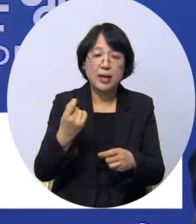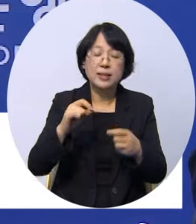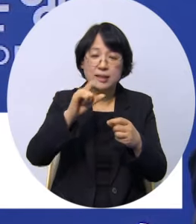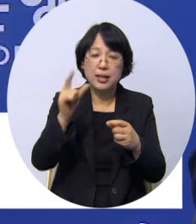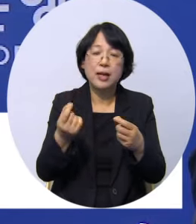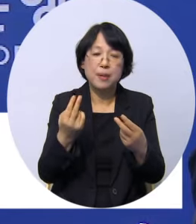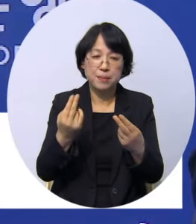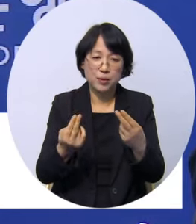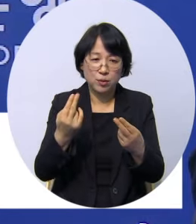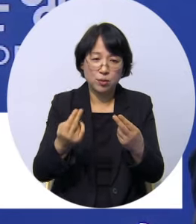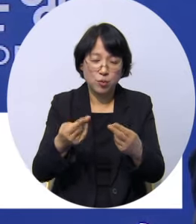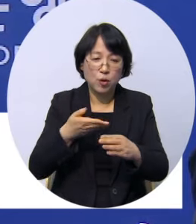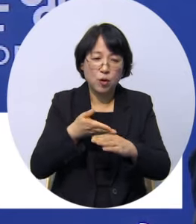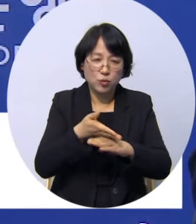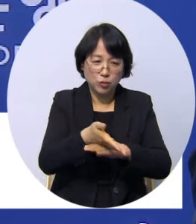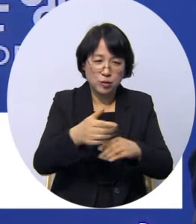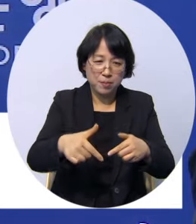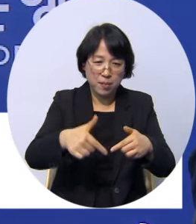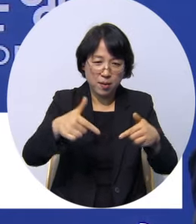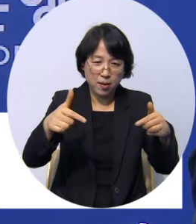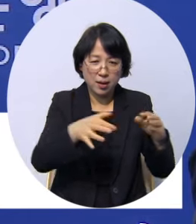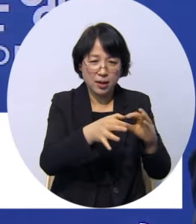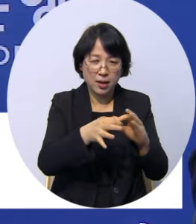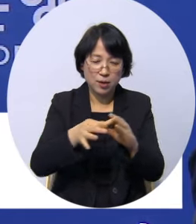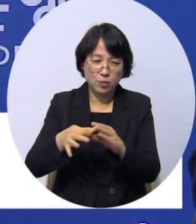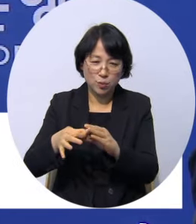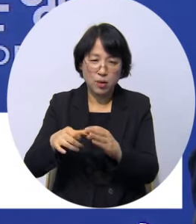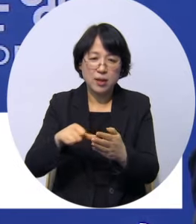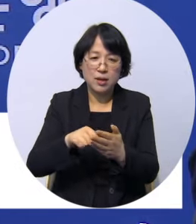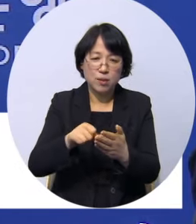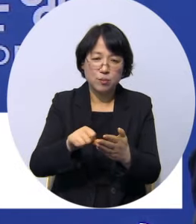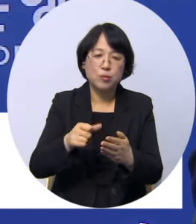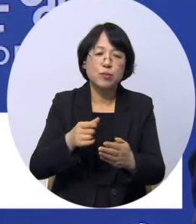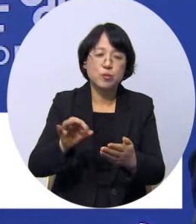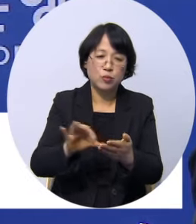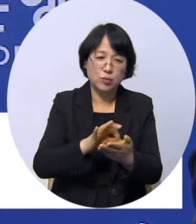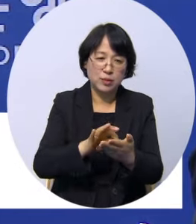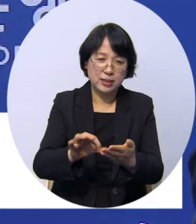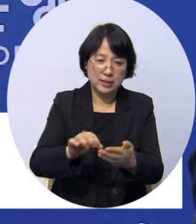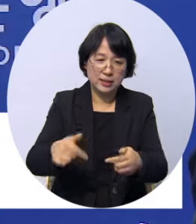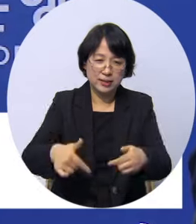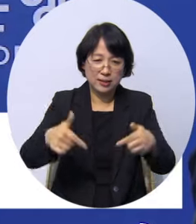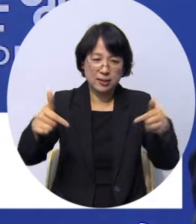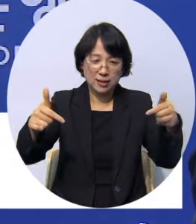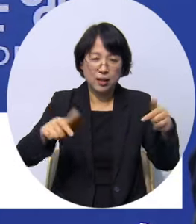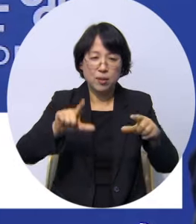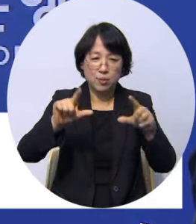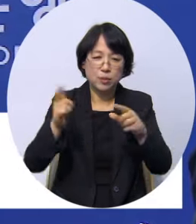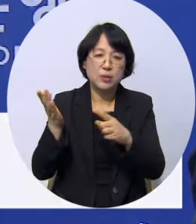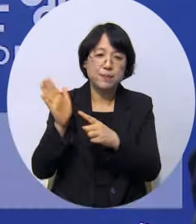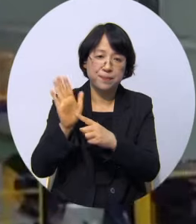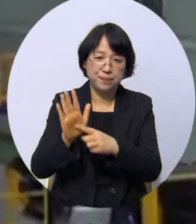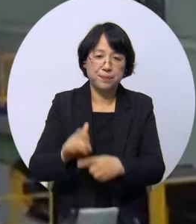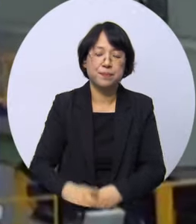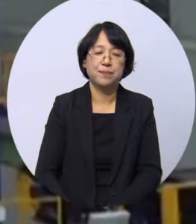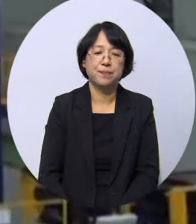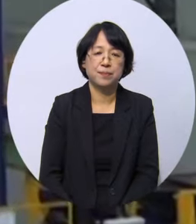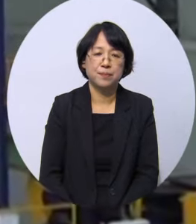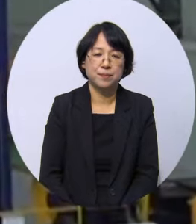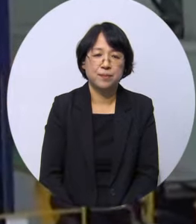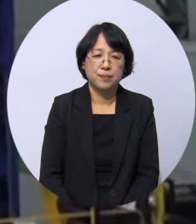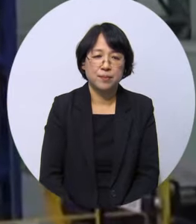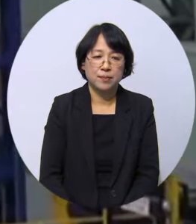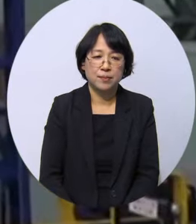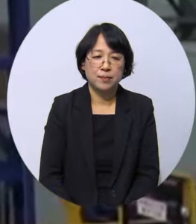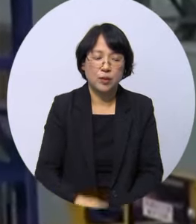수출 개선 흐름이 이어지면서 상품 수지를 중심으로 큰폭 증가한 모습을 나타냈습니다 수입은